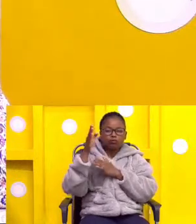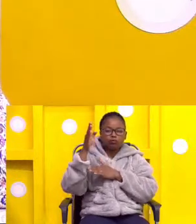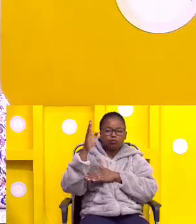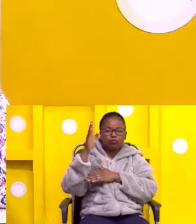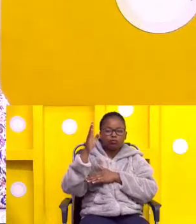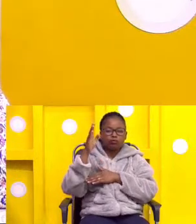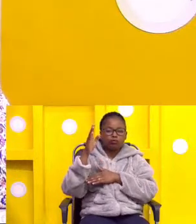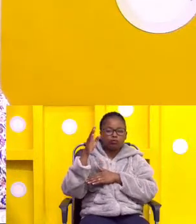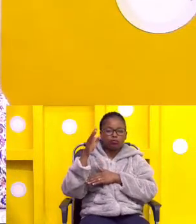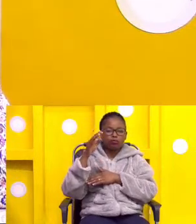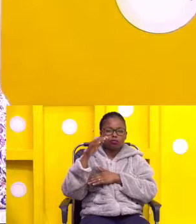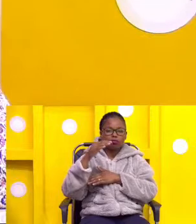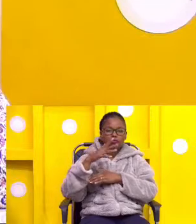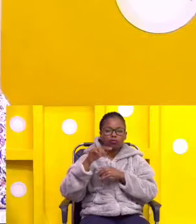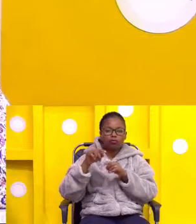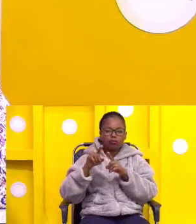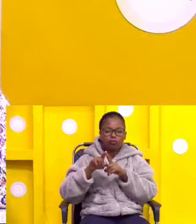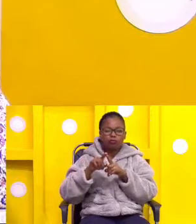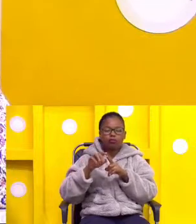Todo wenga niya wanyini we mune neku.